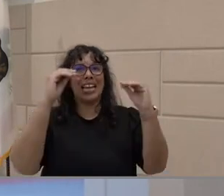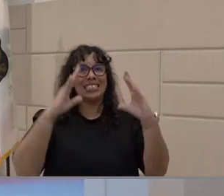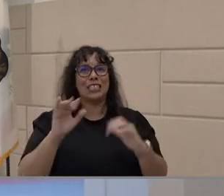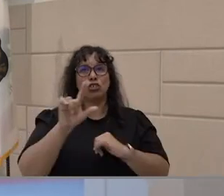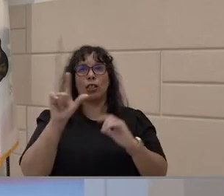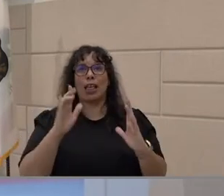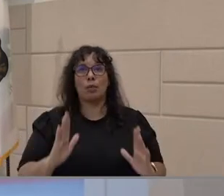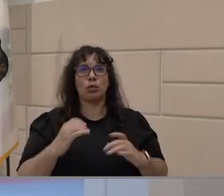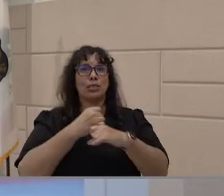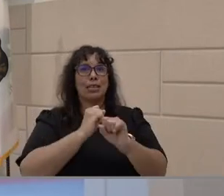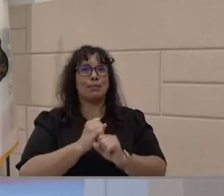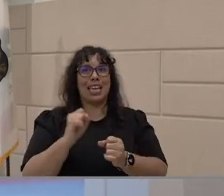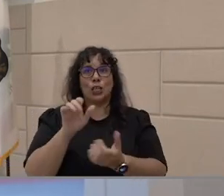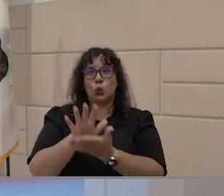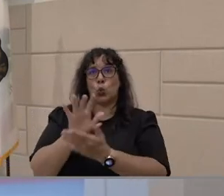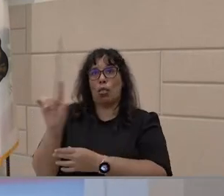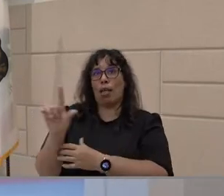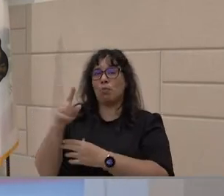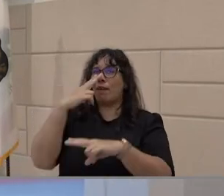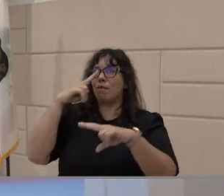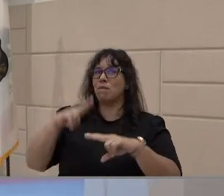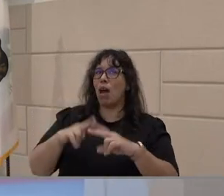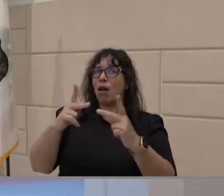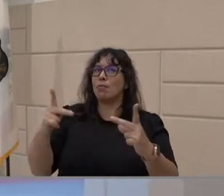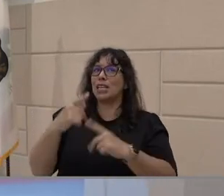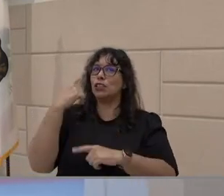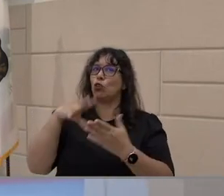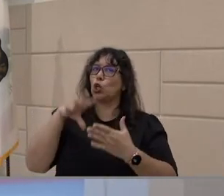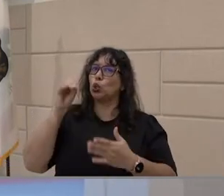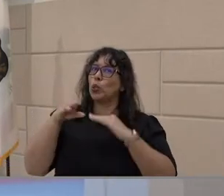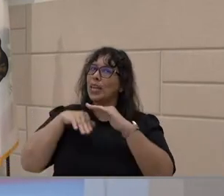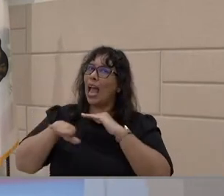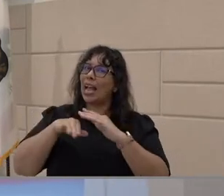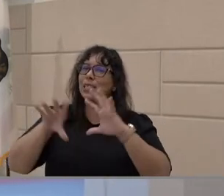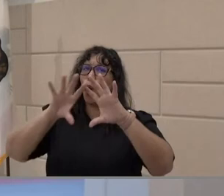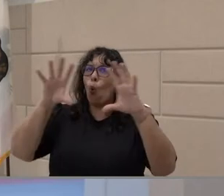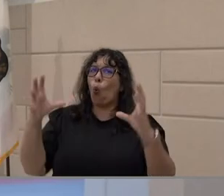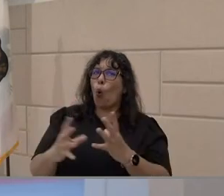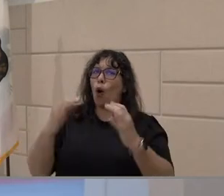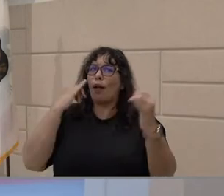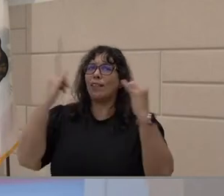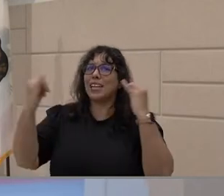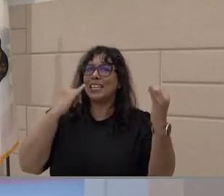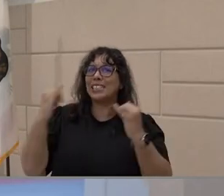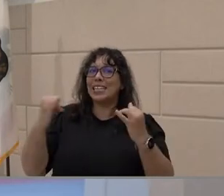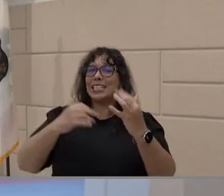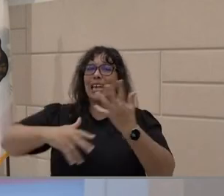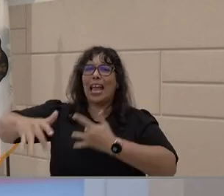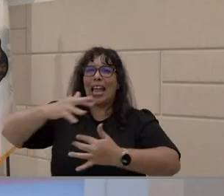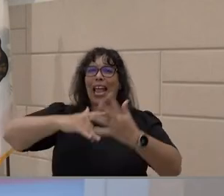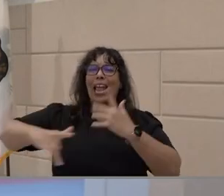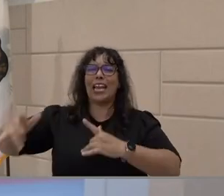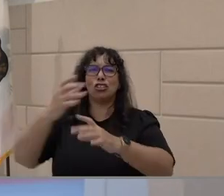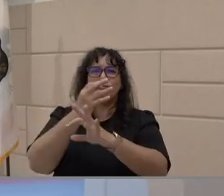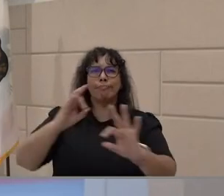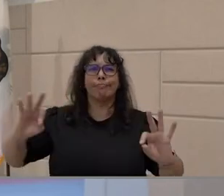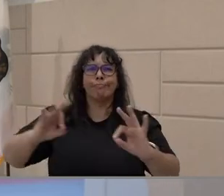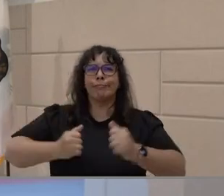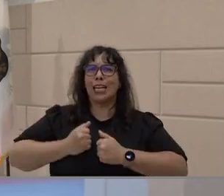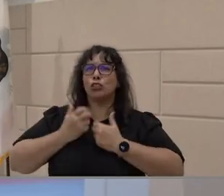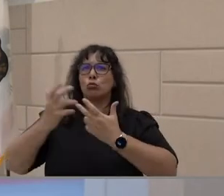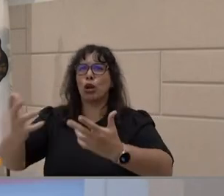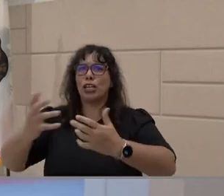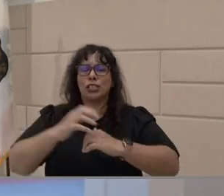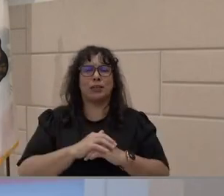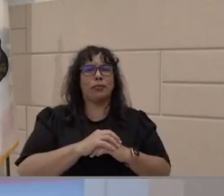ង់បាននិងជួយចិត្តហើយធ្វើឲ្យកន្លែងបណ្ណាល័យហ្នឹងជាកន្លែងដែលសប្បាយដែលជាកន្លែងទទួលបាននៅគំនិ